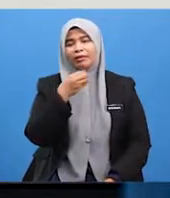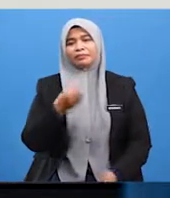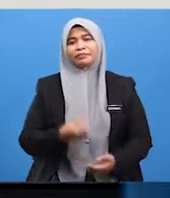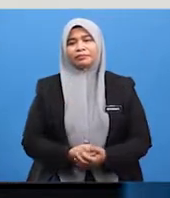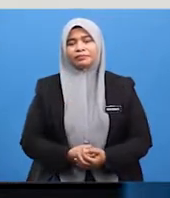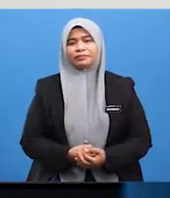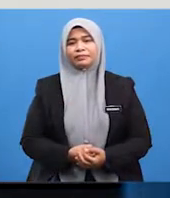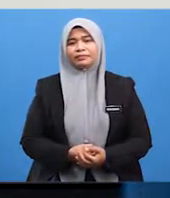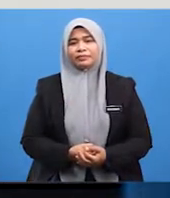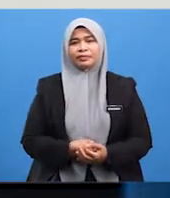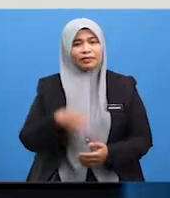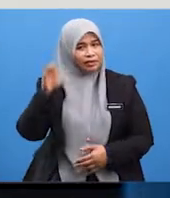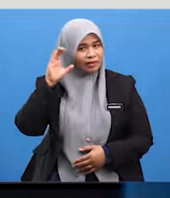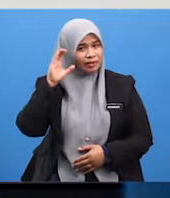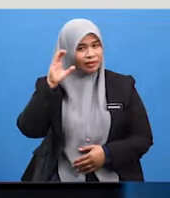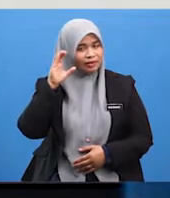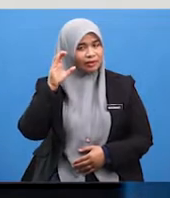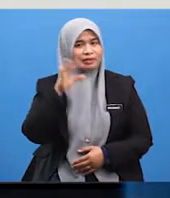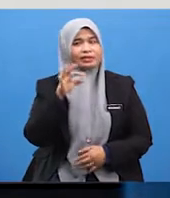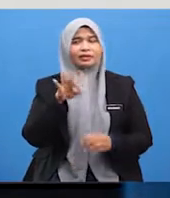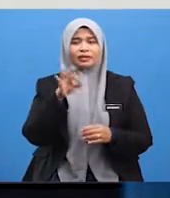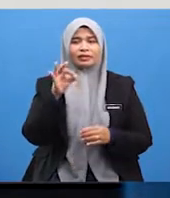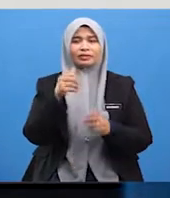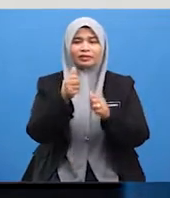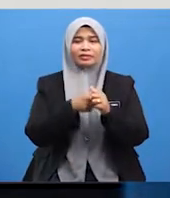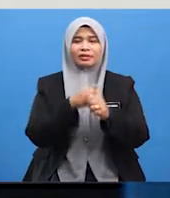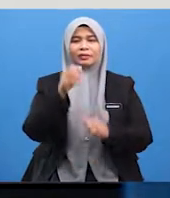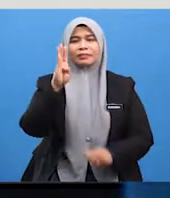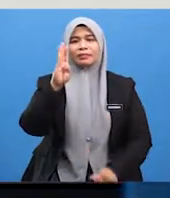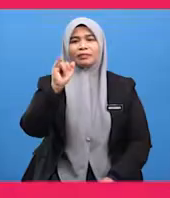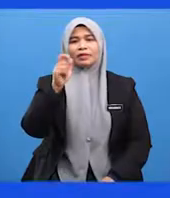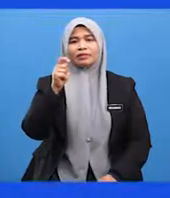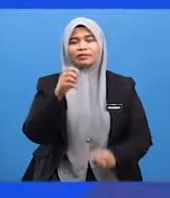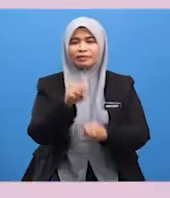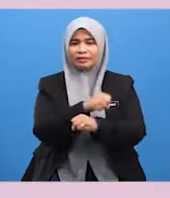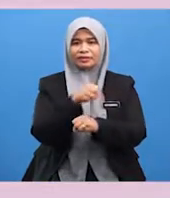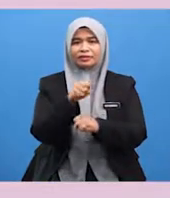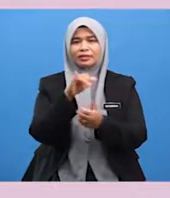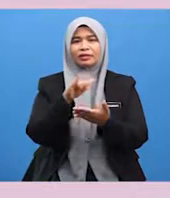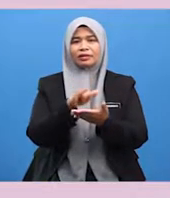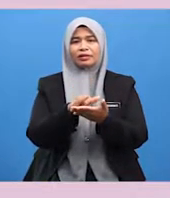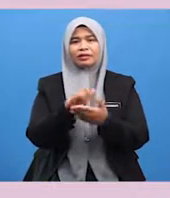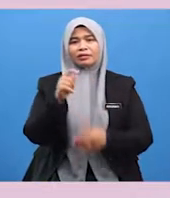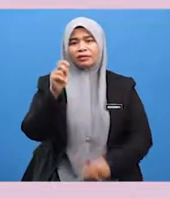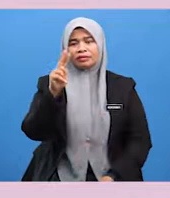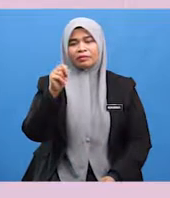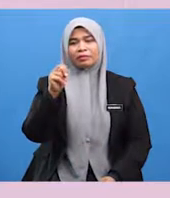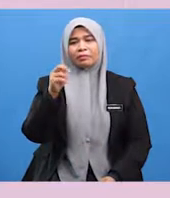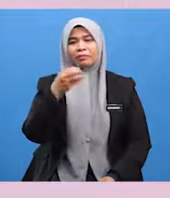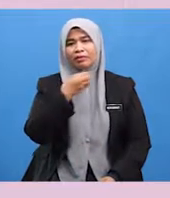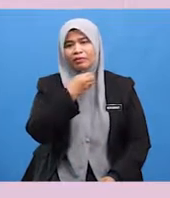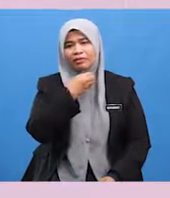Dengarkan ya dan hayati setiap bait sajak tersebut. Tun Perak,